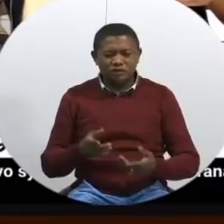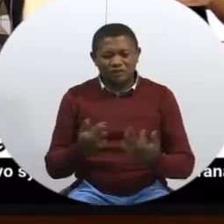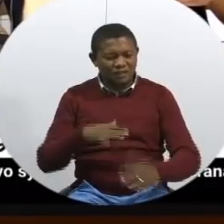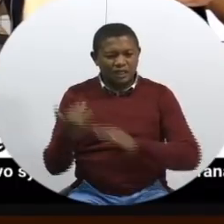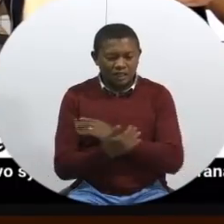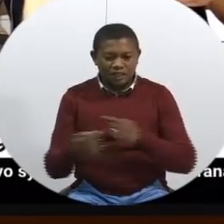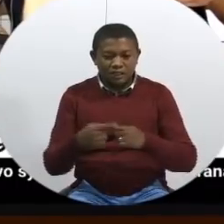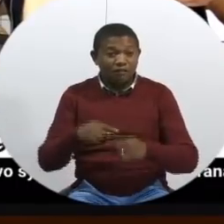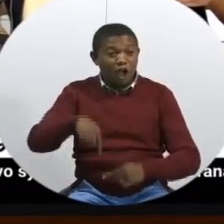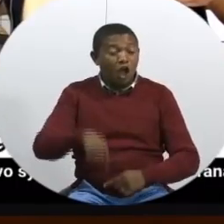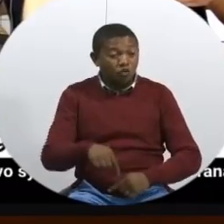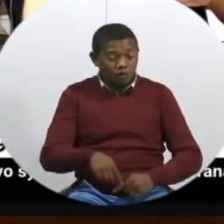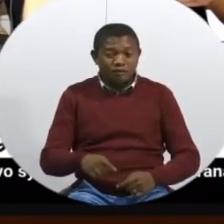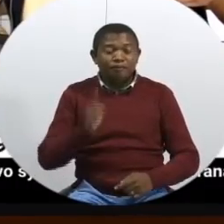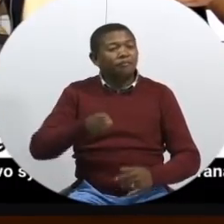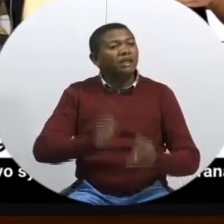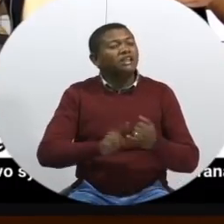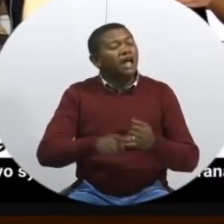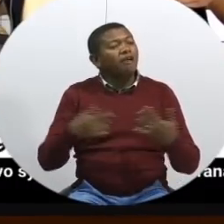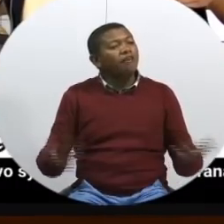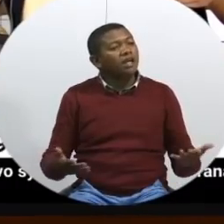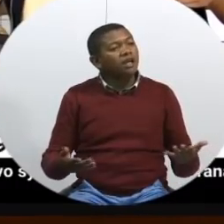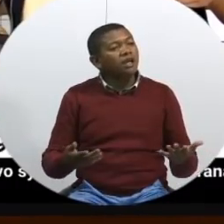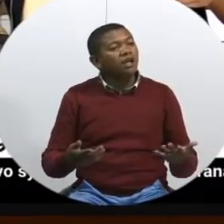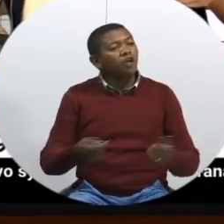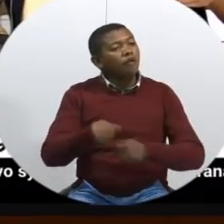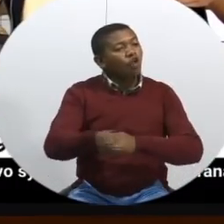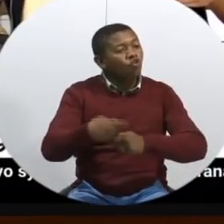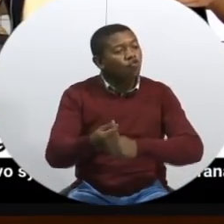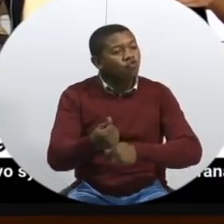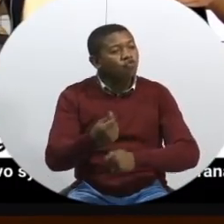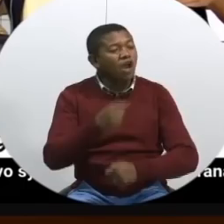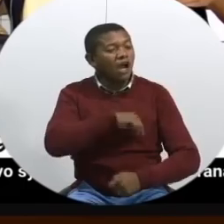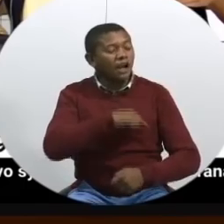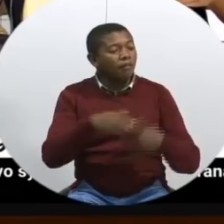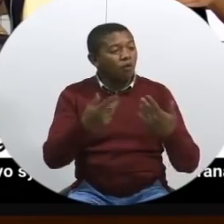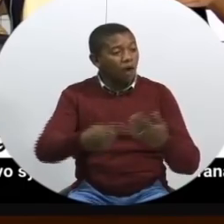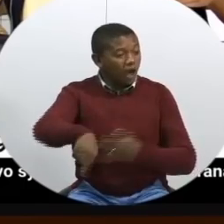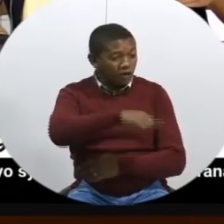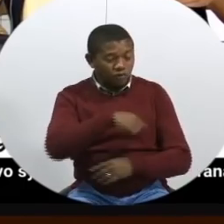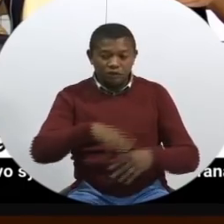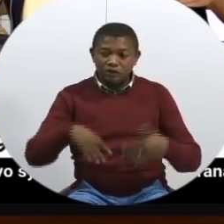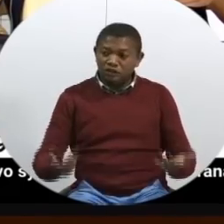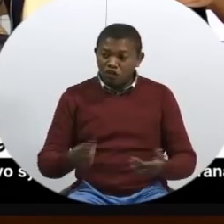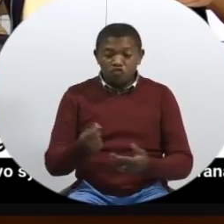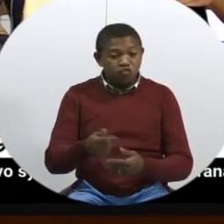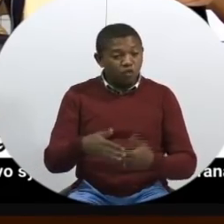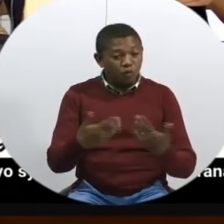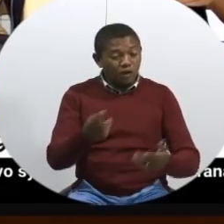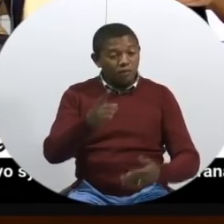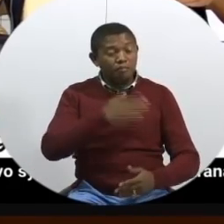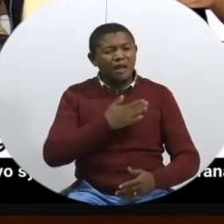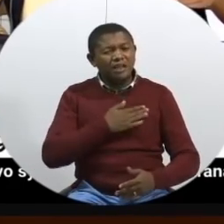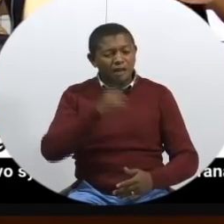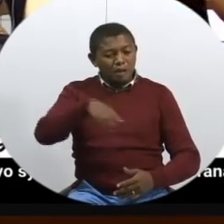hoe misy ve ny fahatarana ny fandoavana ny karama ho an'ireo na ny présalaire ho an'ireo